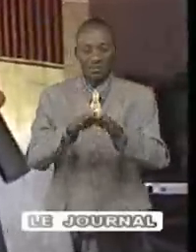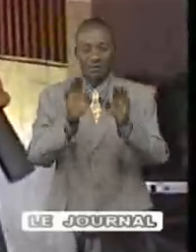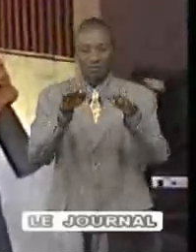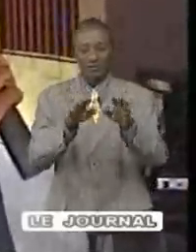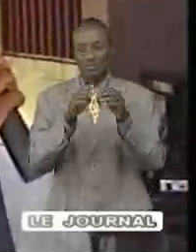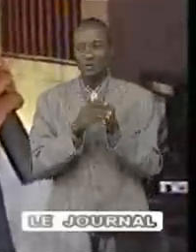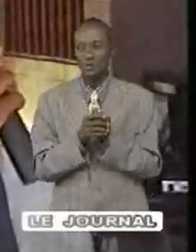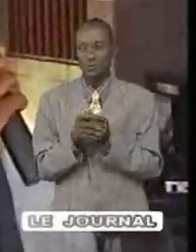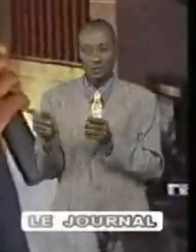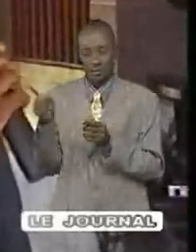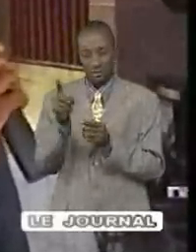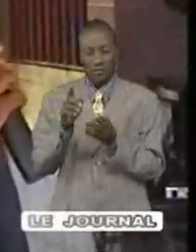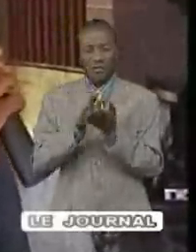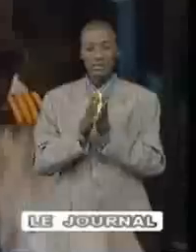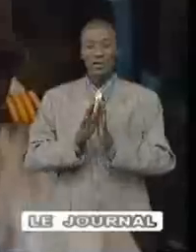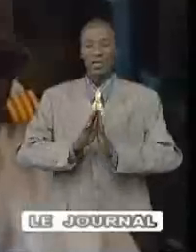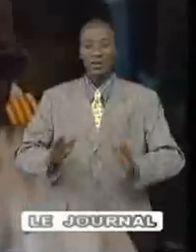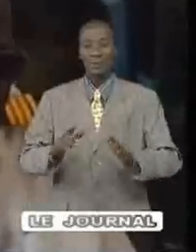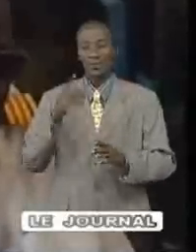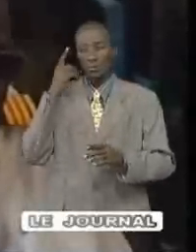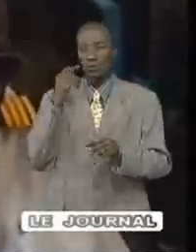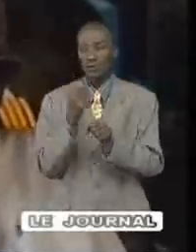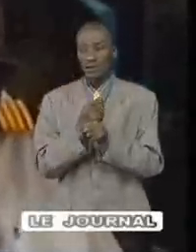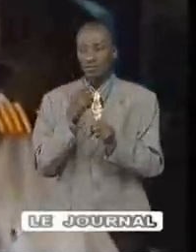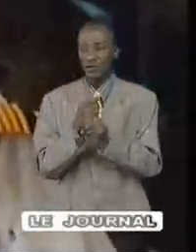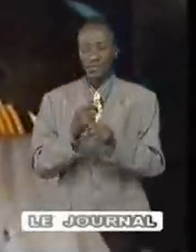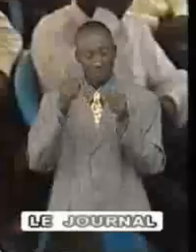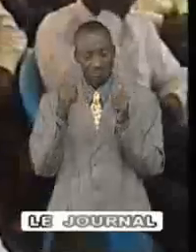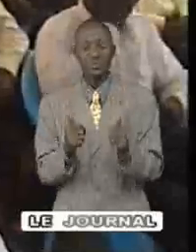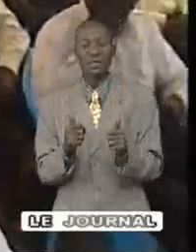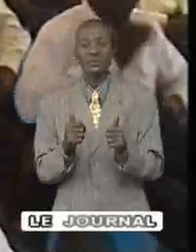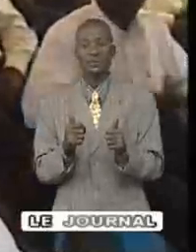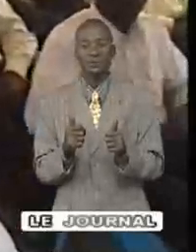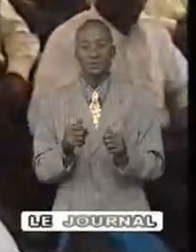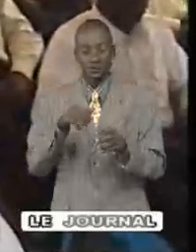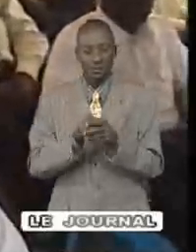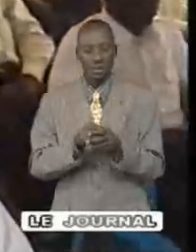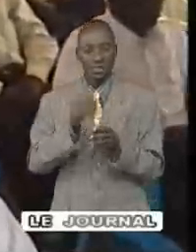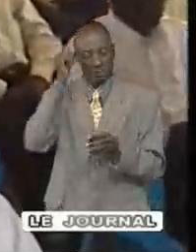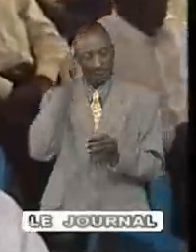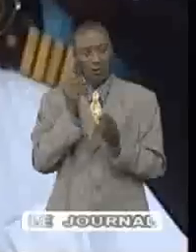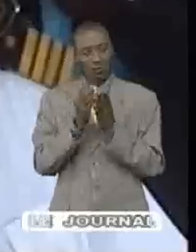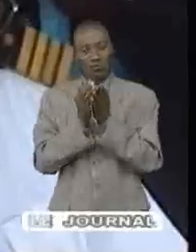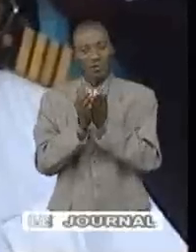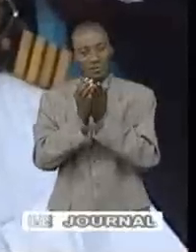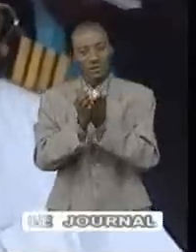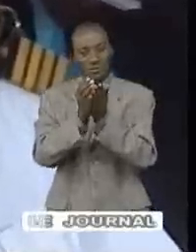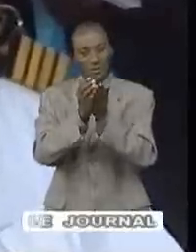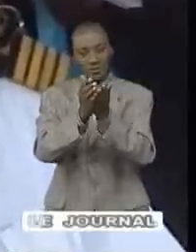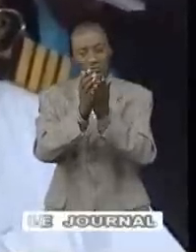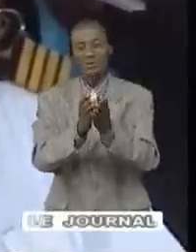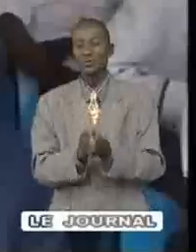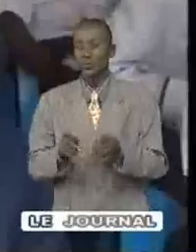derniers en mesure d'exécuter correctement les tâches leur conférées par le cadre organique